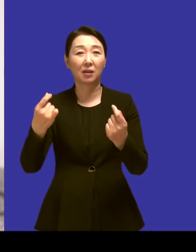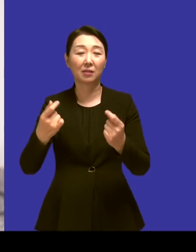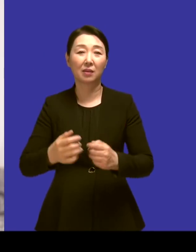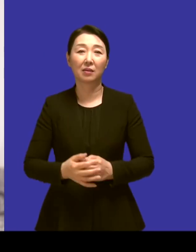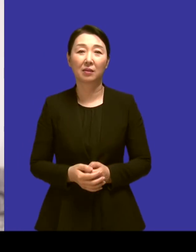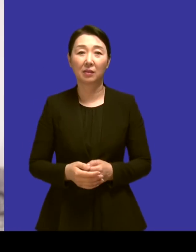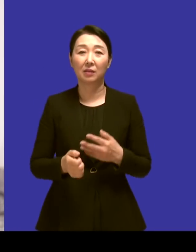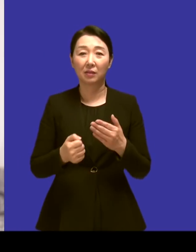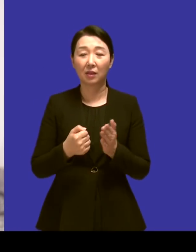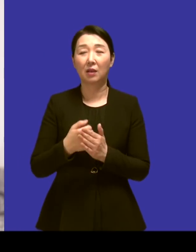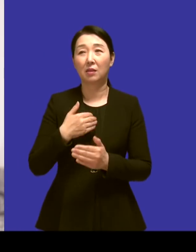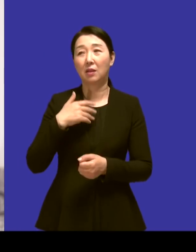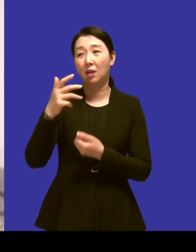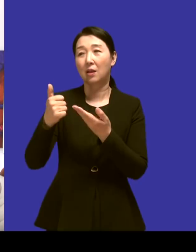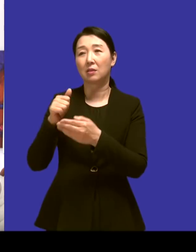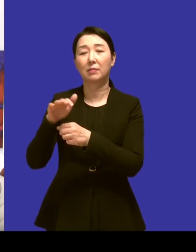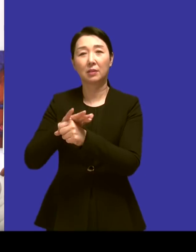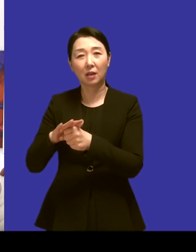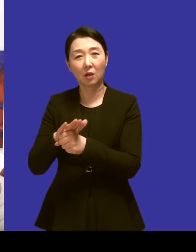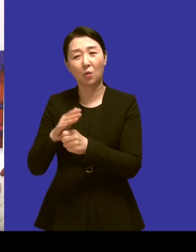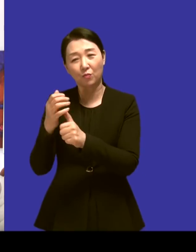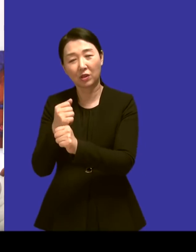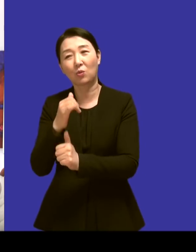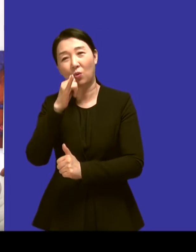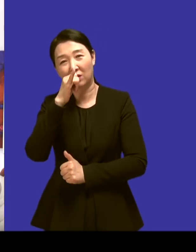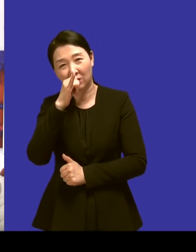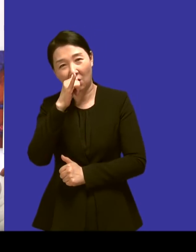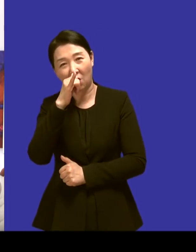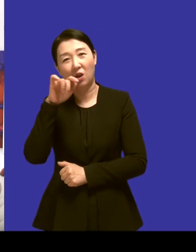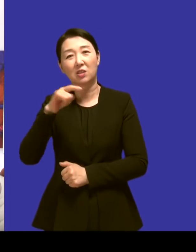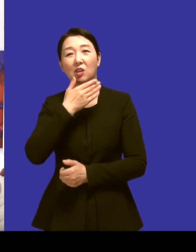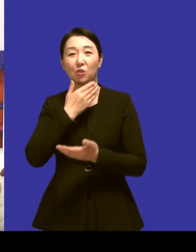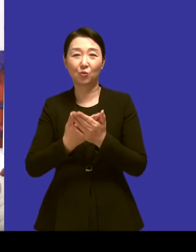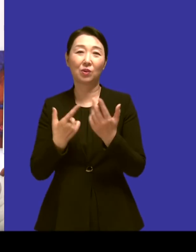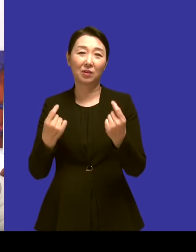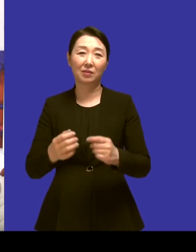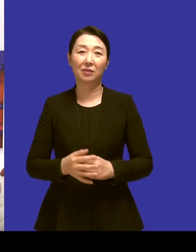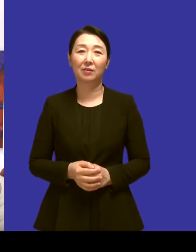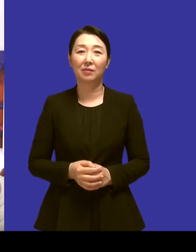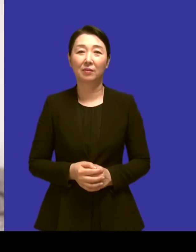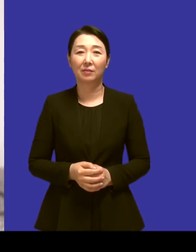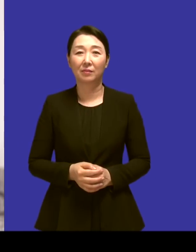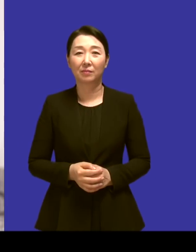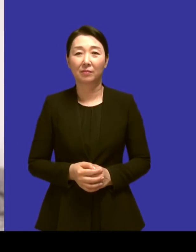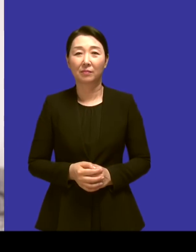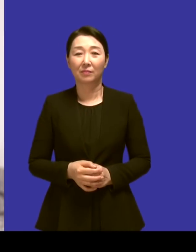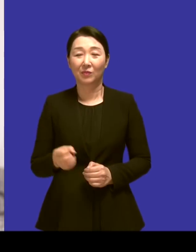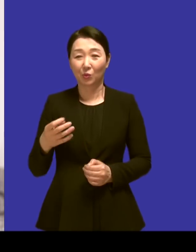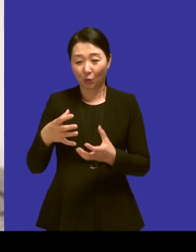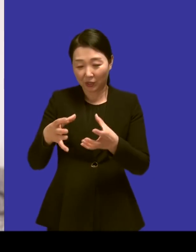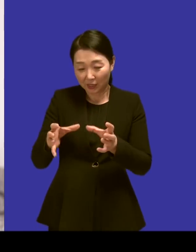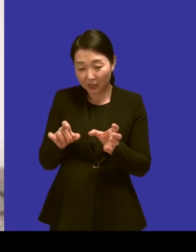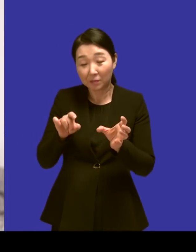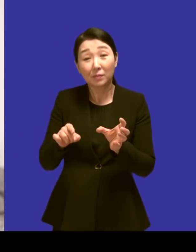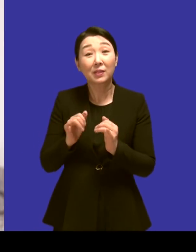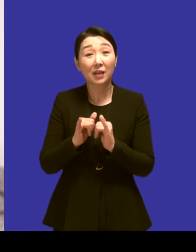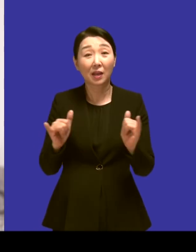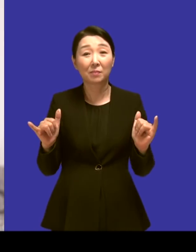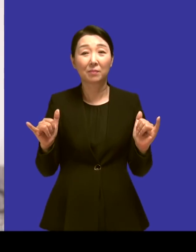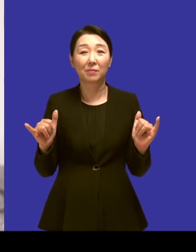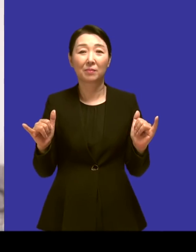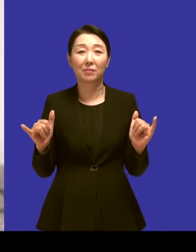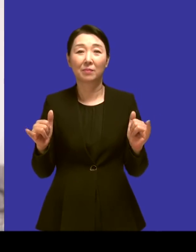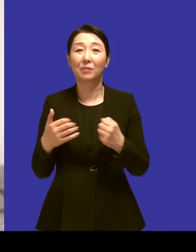해서 제가 얼마나 하나님을 사랑하고 그걸 붙잡고 있느냐가 좀 더 중요한 것 같고 그리고 저희